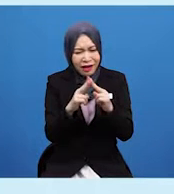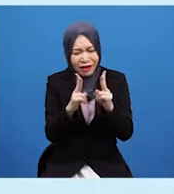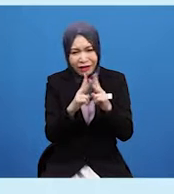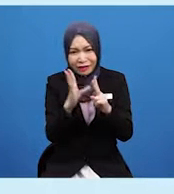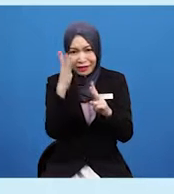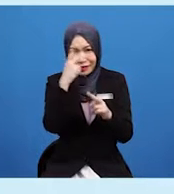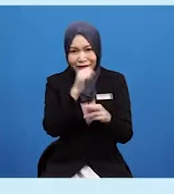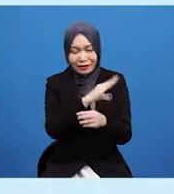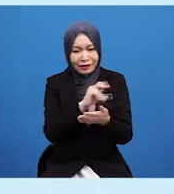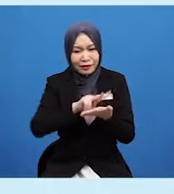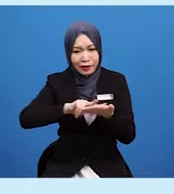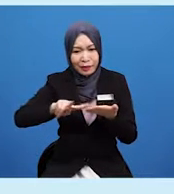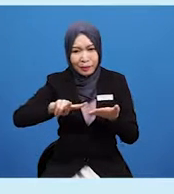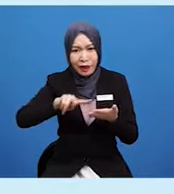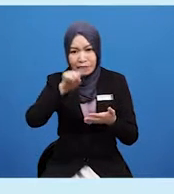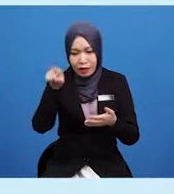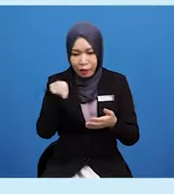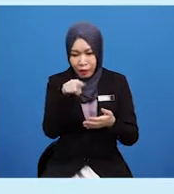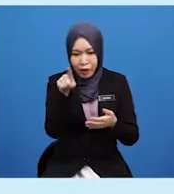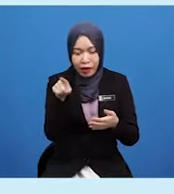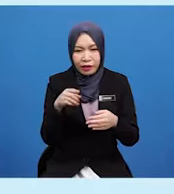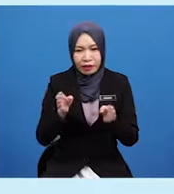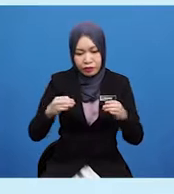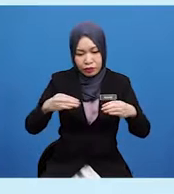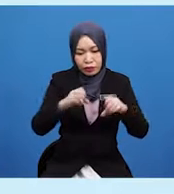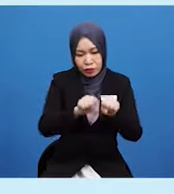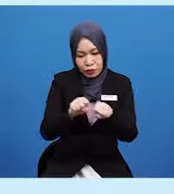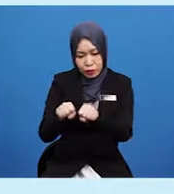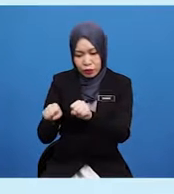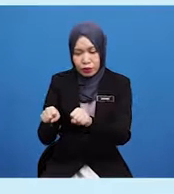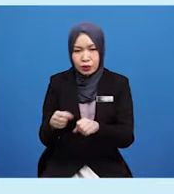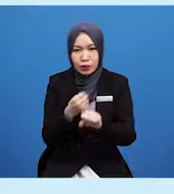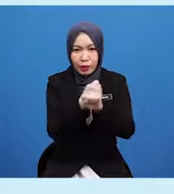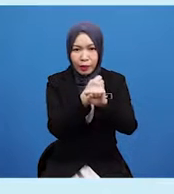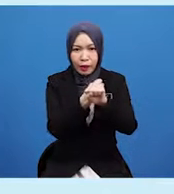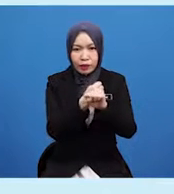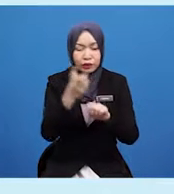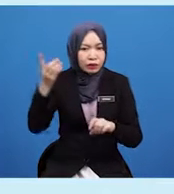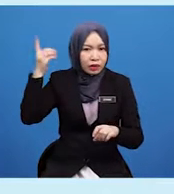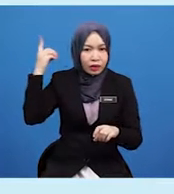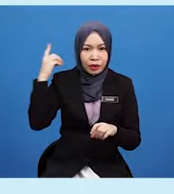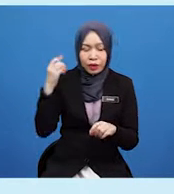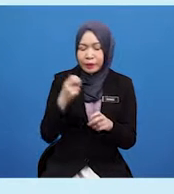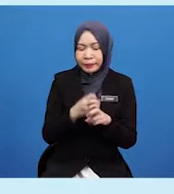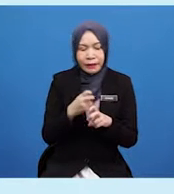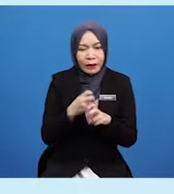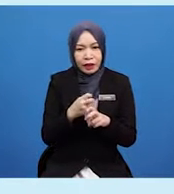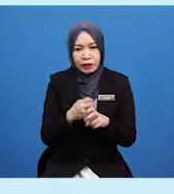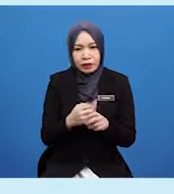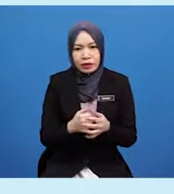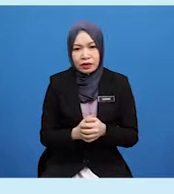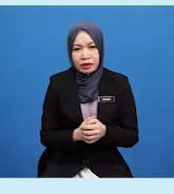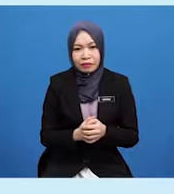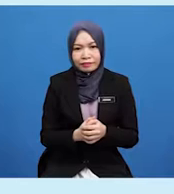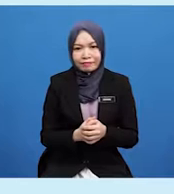namun lokasi seterusnya ialah syar'i sok tim yang terletak di negara Iran dan